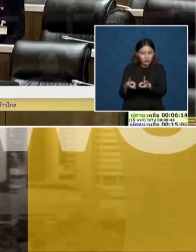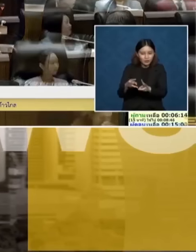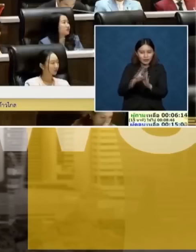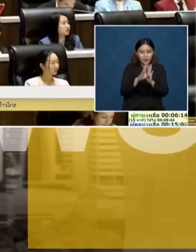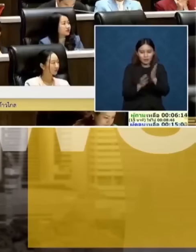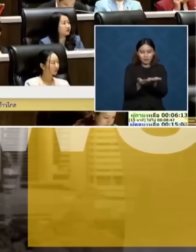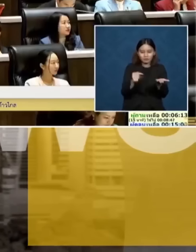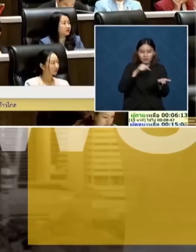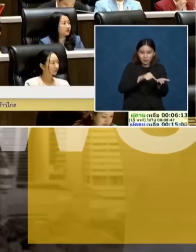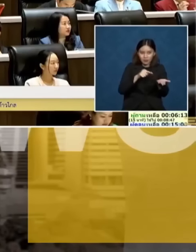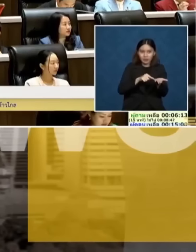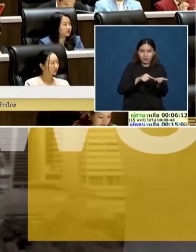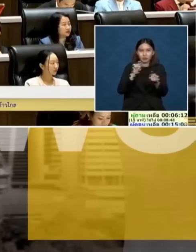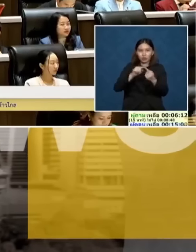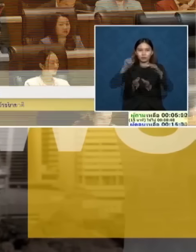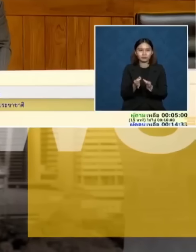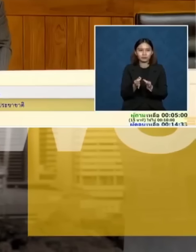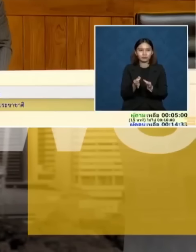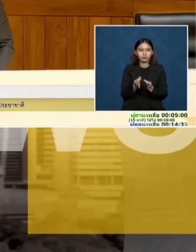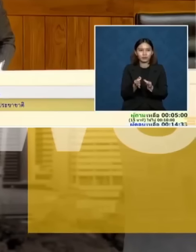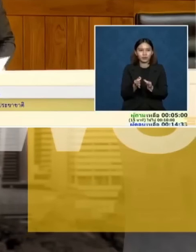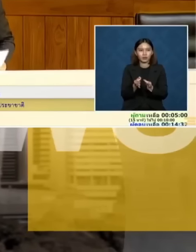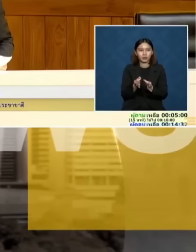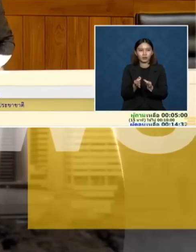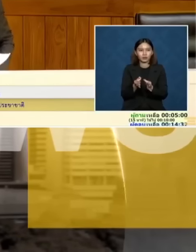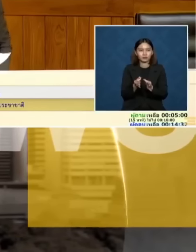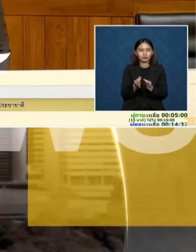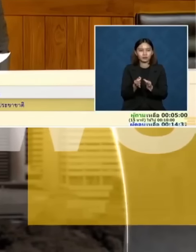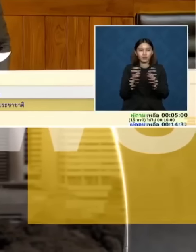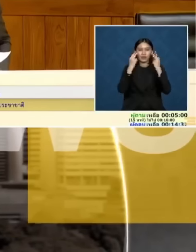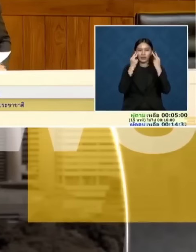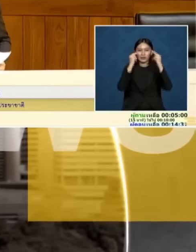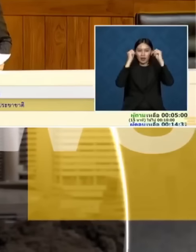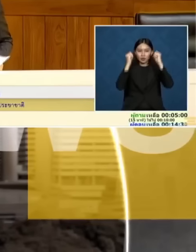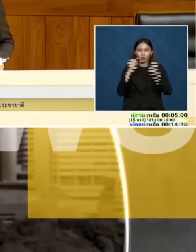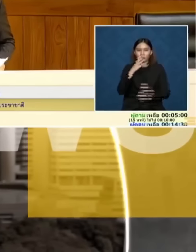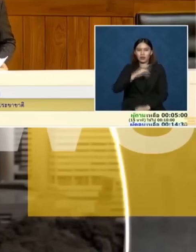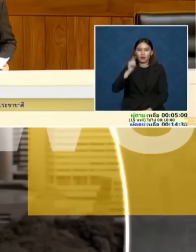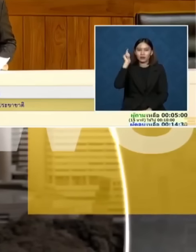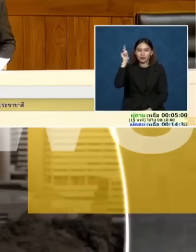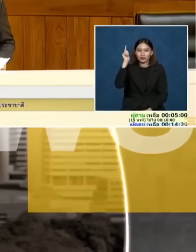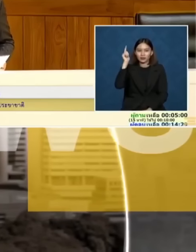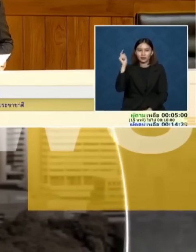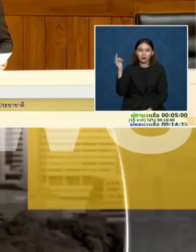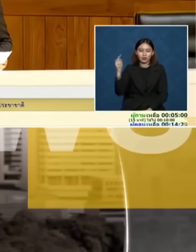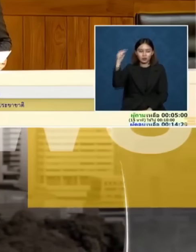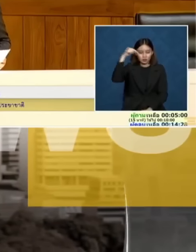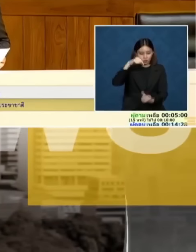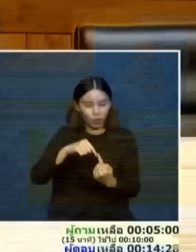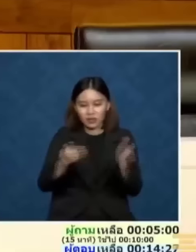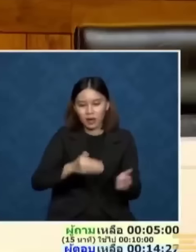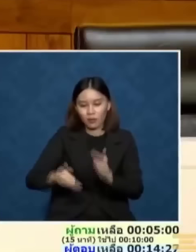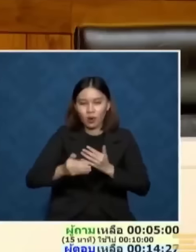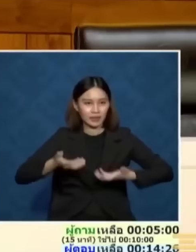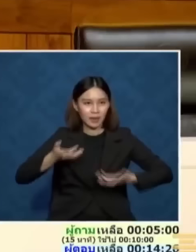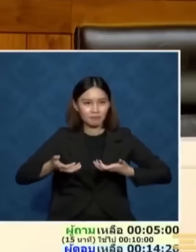หลังจากนั้นพันตำรวจเอกทวีสอดส่องรัฐมนตรียุติธรรมฮะก็ได้มีการตอบนะโดยคำชี้แจงของรัฐมนตรียุ